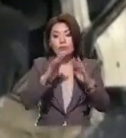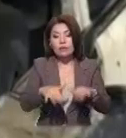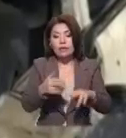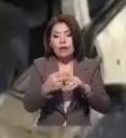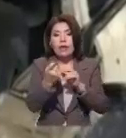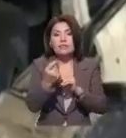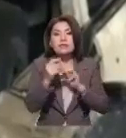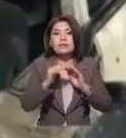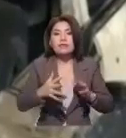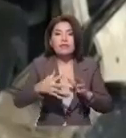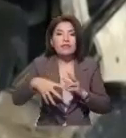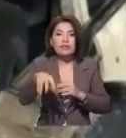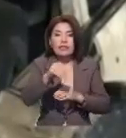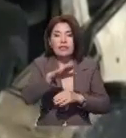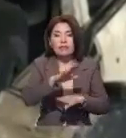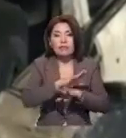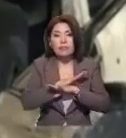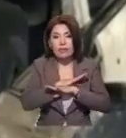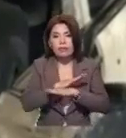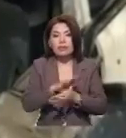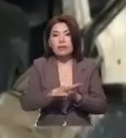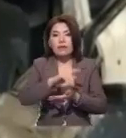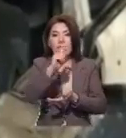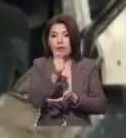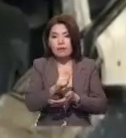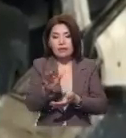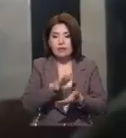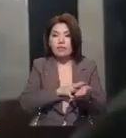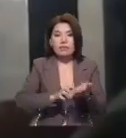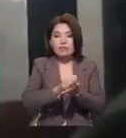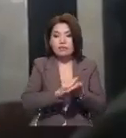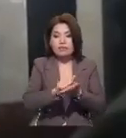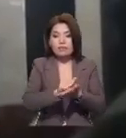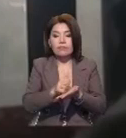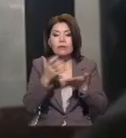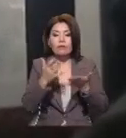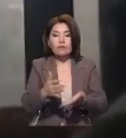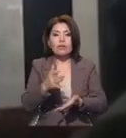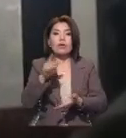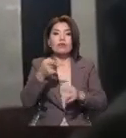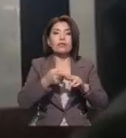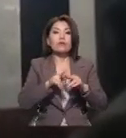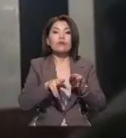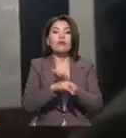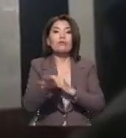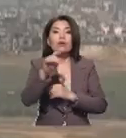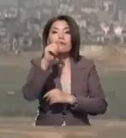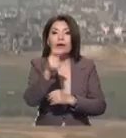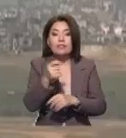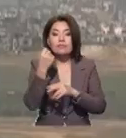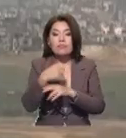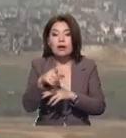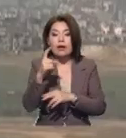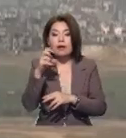11 детьми, все они погибли. Это не война, это истребление. Ацахал каждый день рапортует о военных победах над